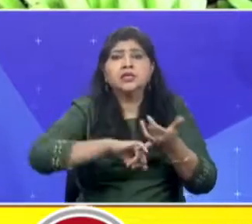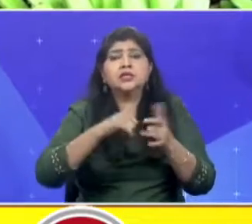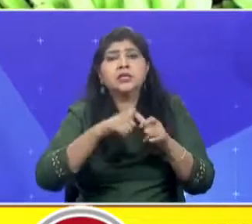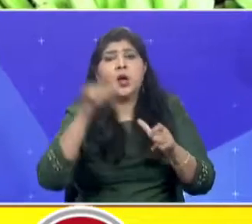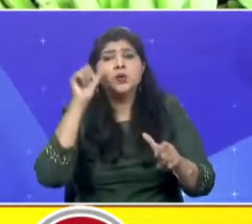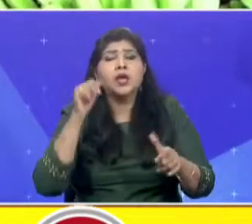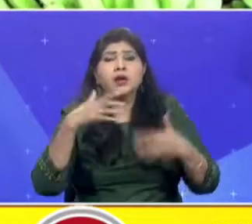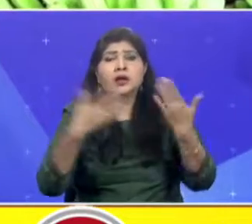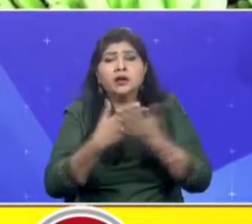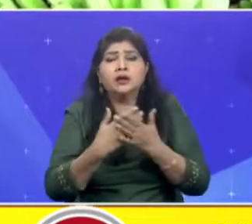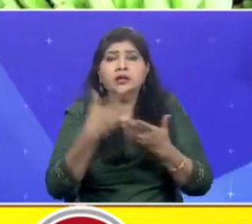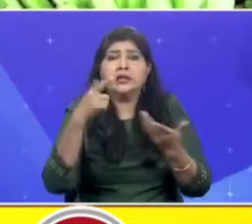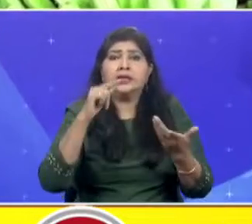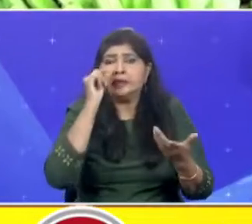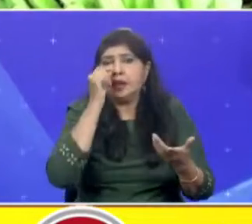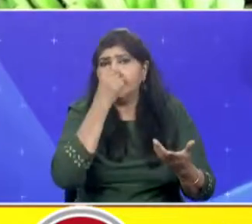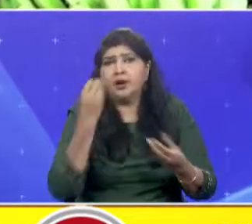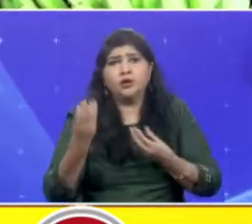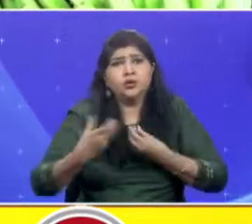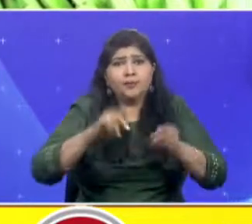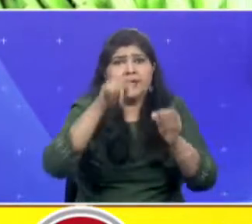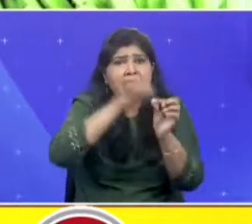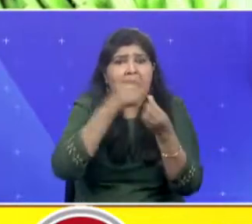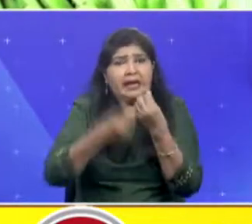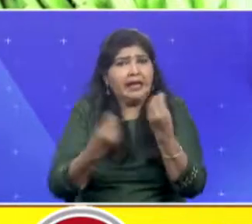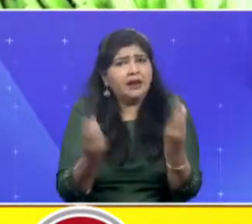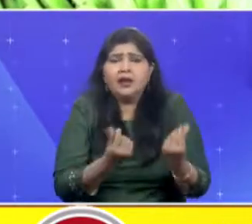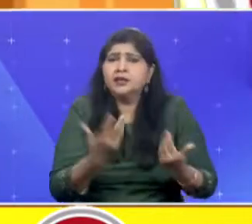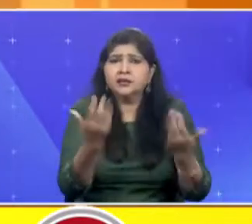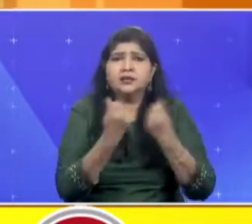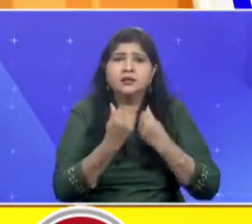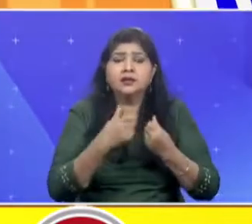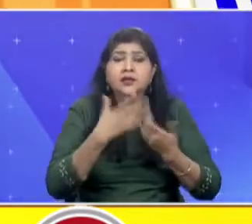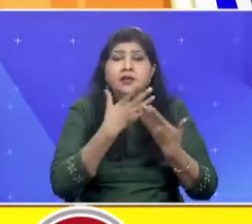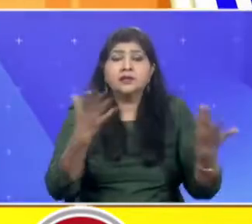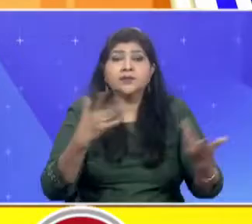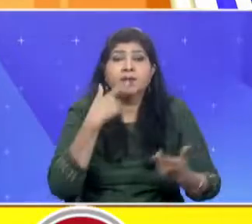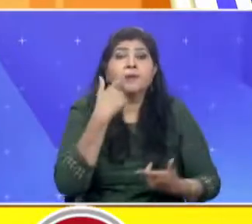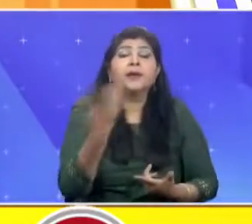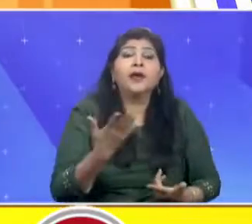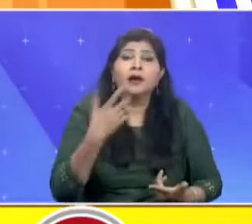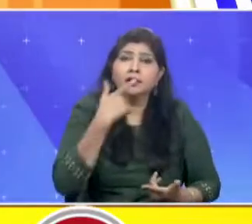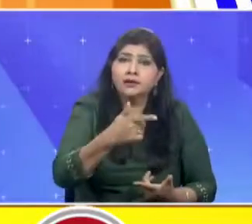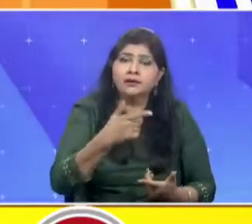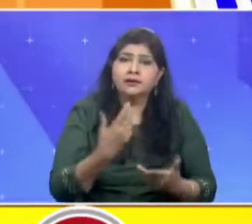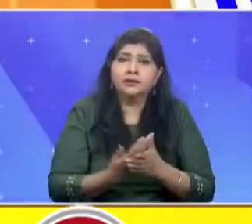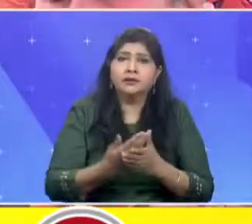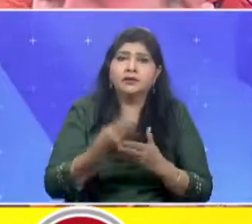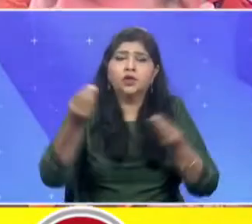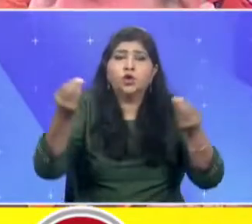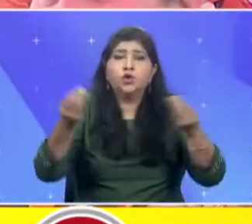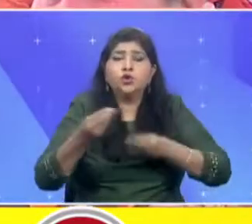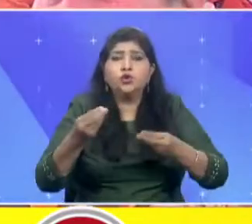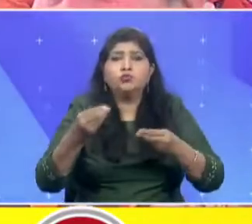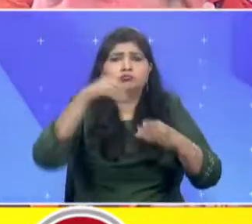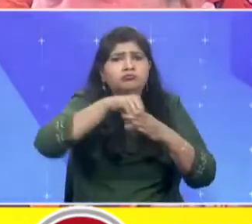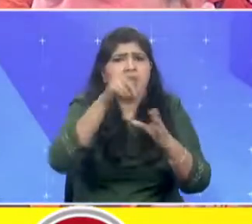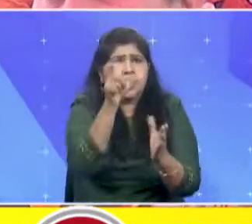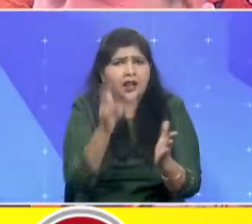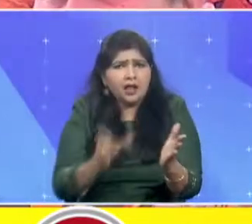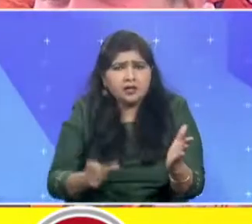में तमिलनाडु से भेजे गए केले मिलेंगे। और सबसे बड़ी बात ये कि नए नए